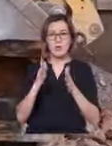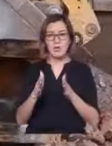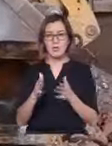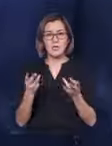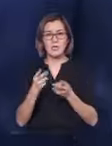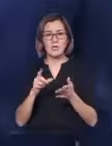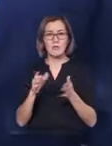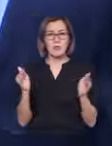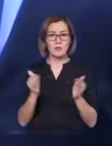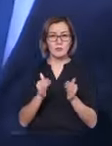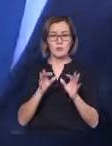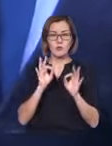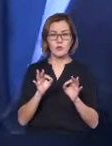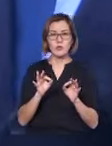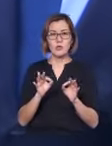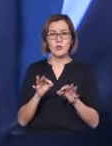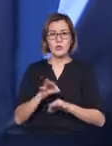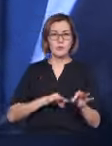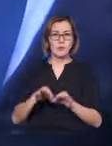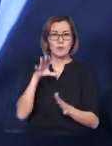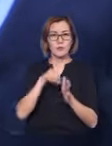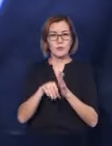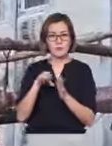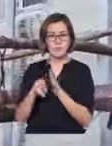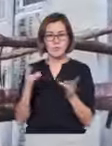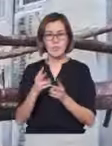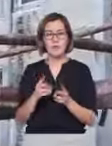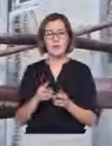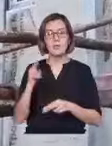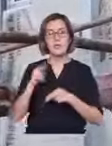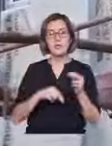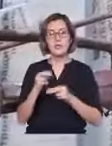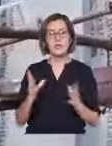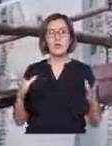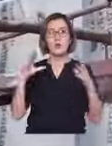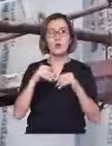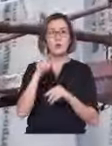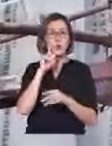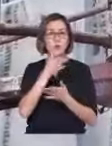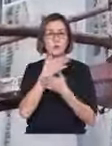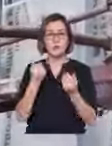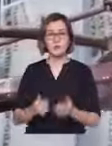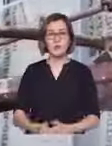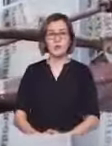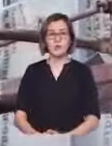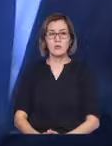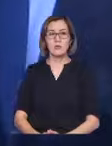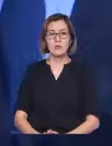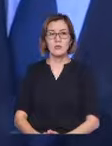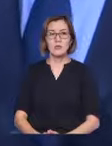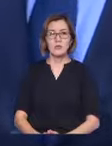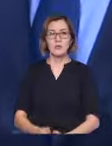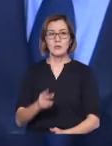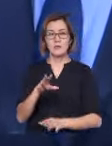керек. Ал ауданның бас дәрігері Руслан Көккөзіп салынып жатқан нысан біріктіруге ыңғайсыз дейді. Ол мақсатта қарап